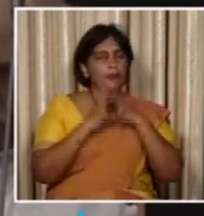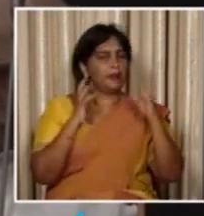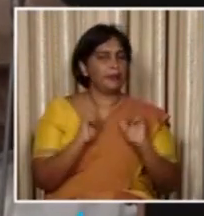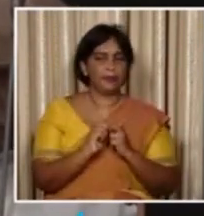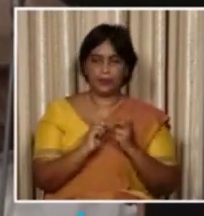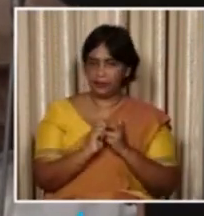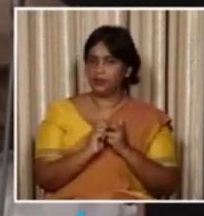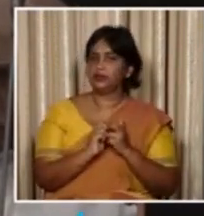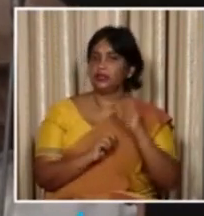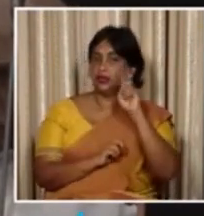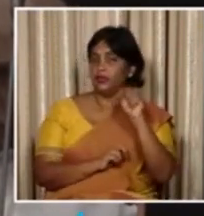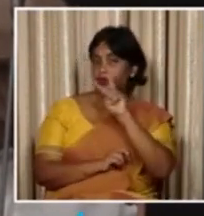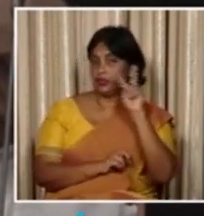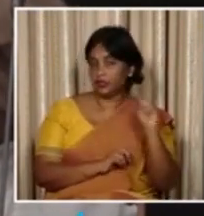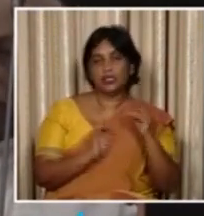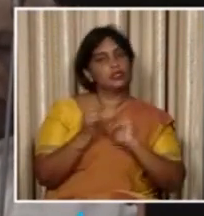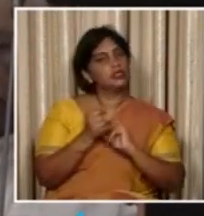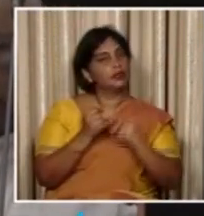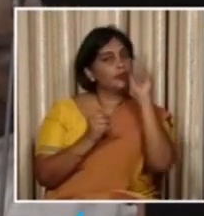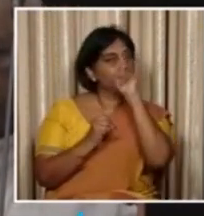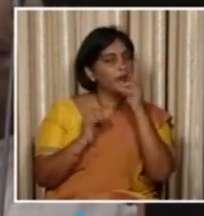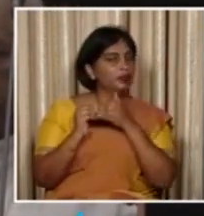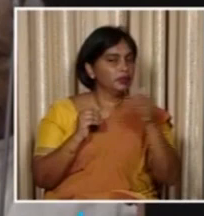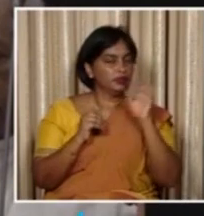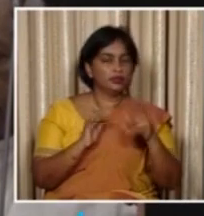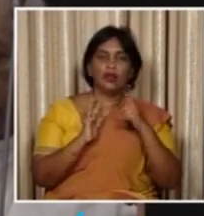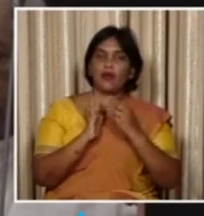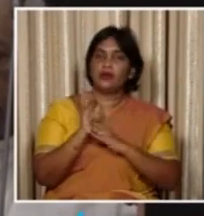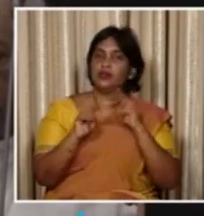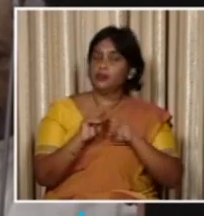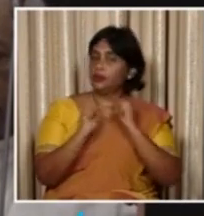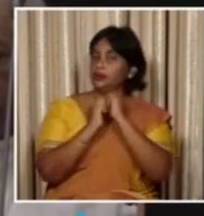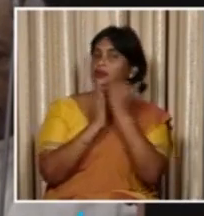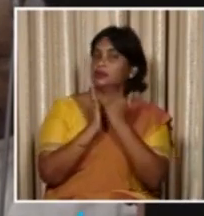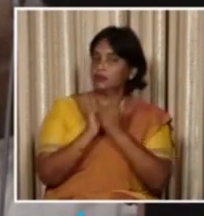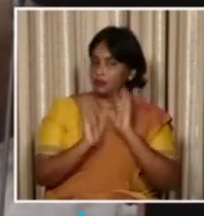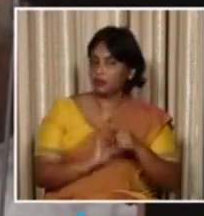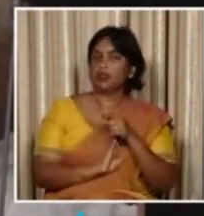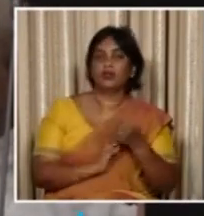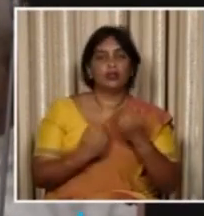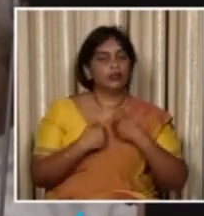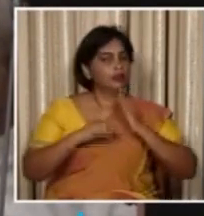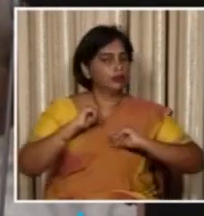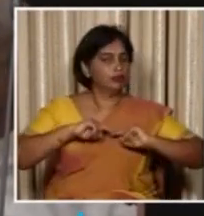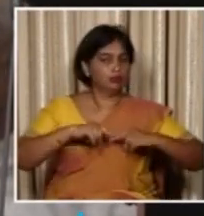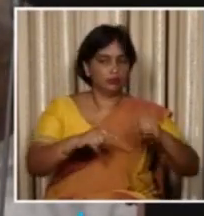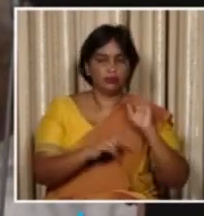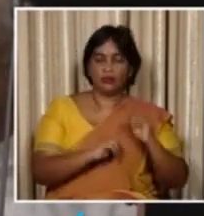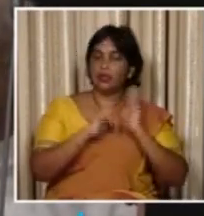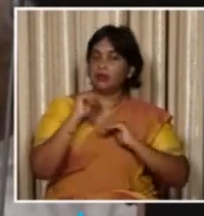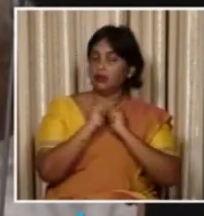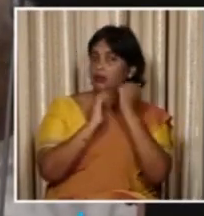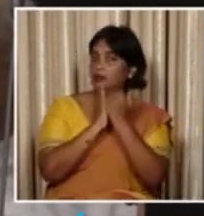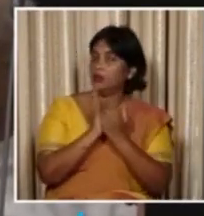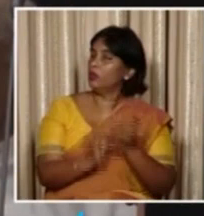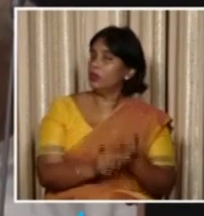විනාශයකටයි. 2022 සැප්තැම්බර් මාස සිට IMF වැඩසටහන යටතේ අපි ක්‍රියාත්මක කරන ලද වැඩසටහන්